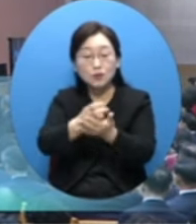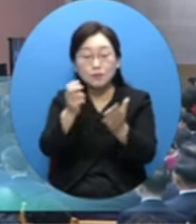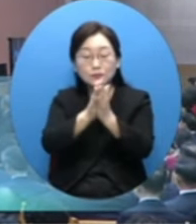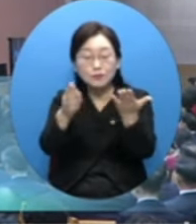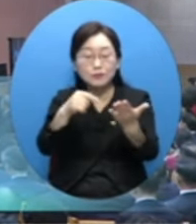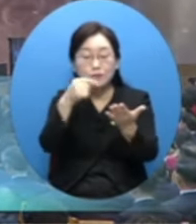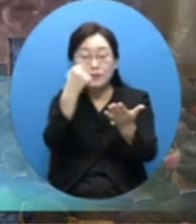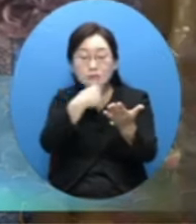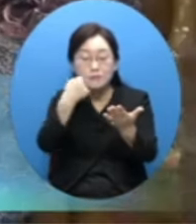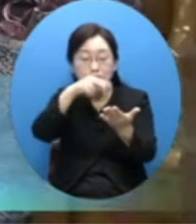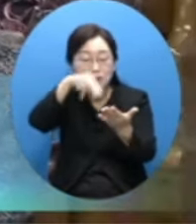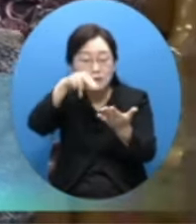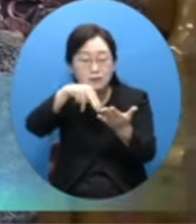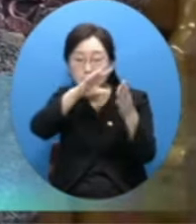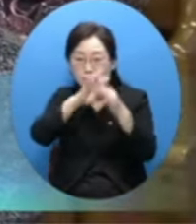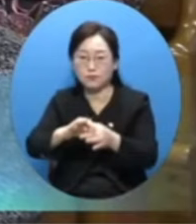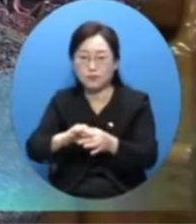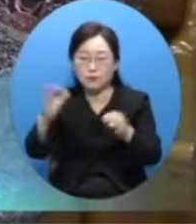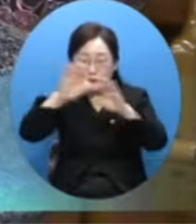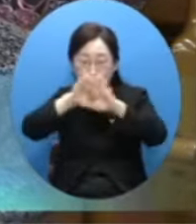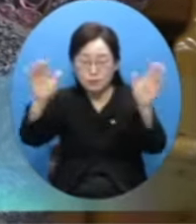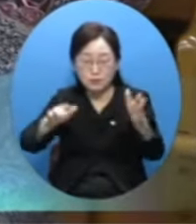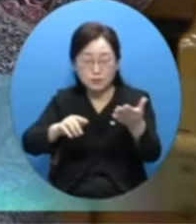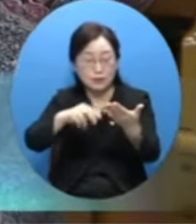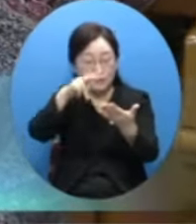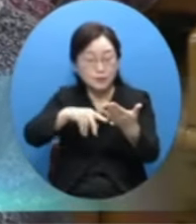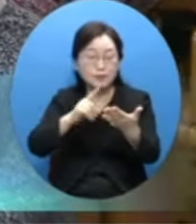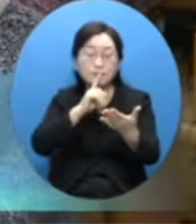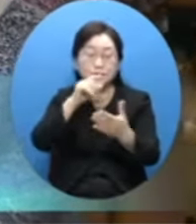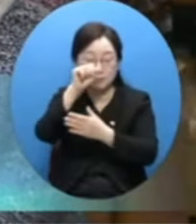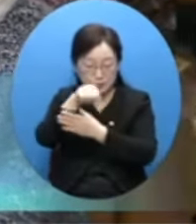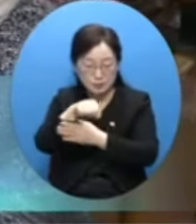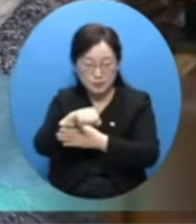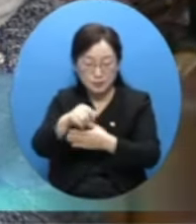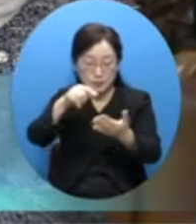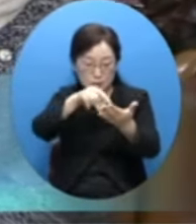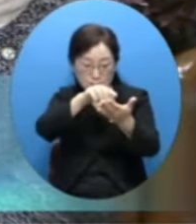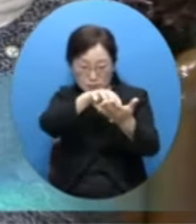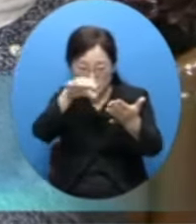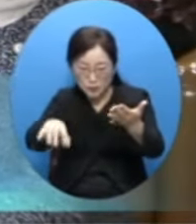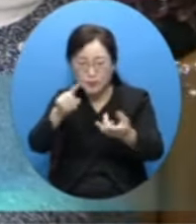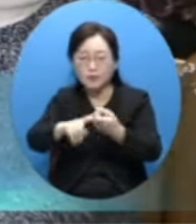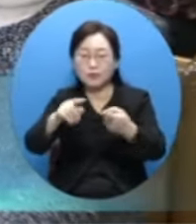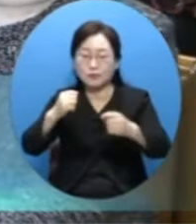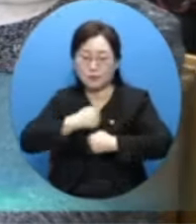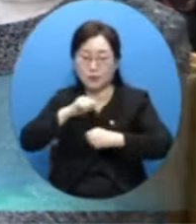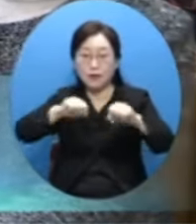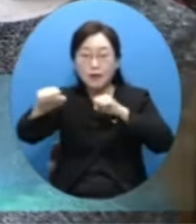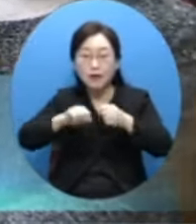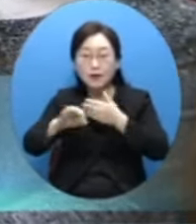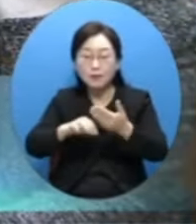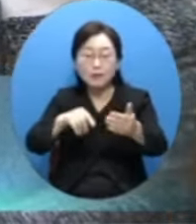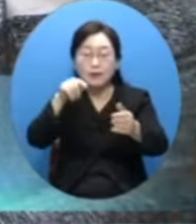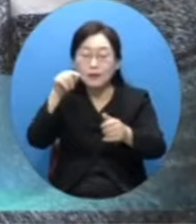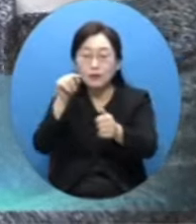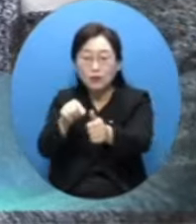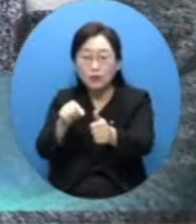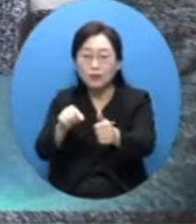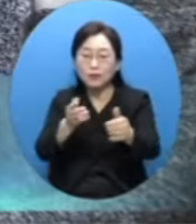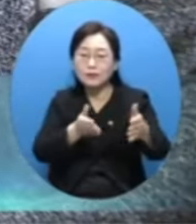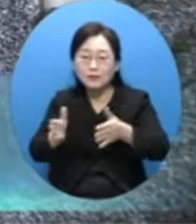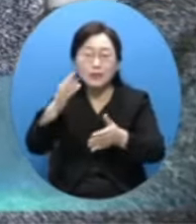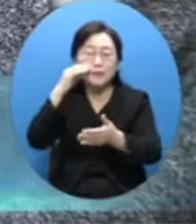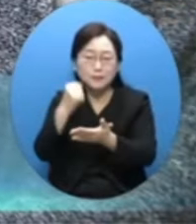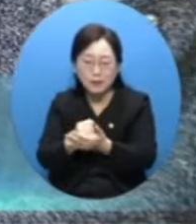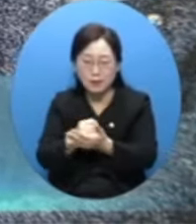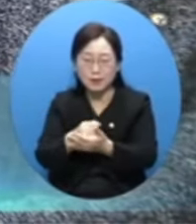입에서 떠나지 말게 하며 취하러 그것을 묵상하여 그 안에 기록된 대로 다 지켜 행하라. 그래야면 내 길이 평탄하게 될 것이며